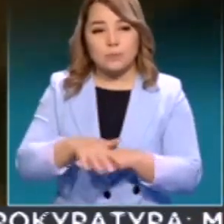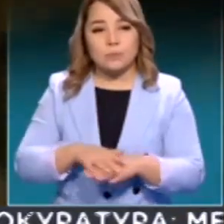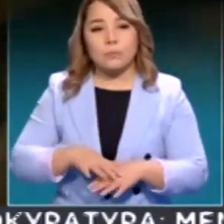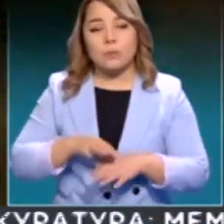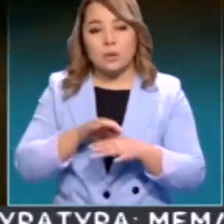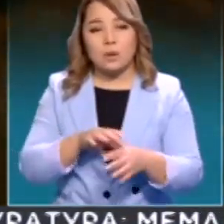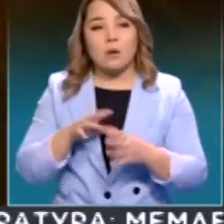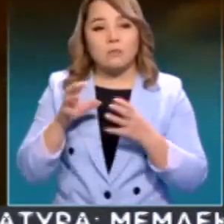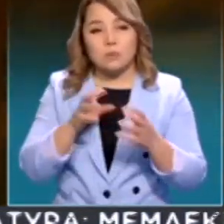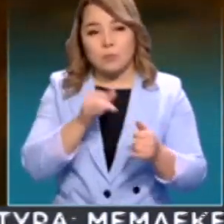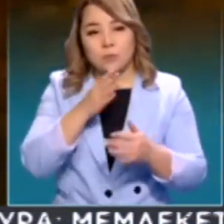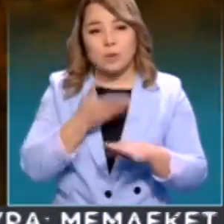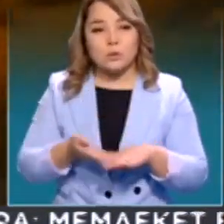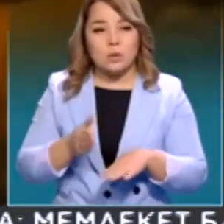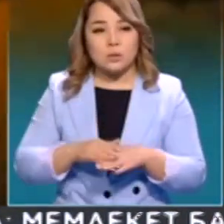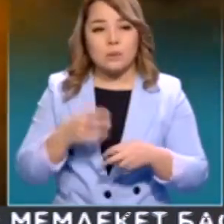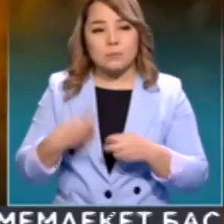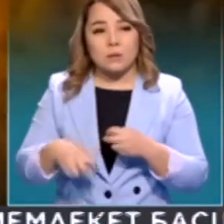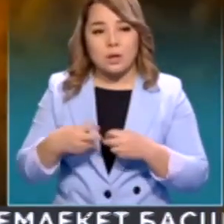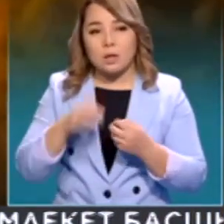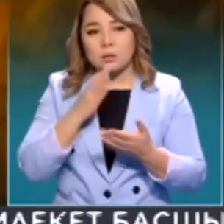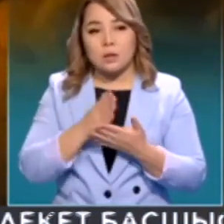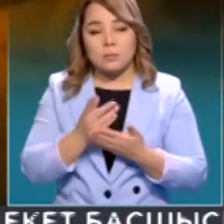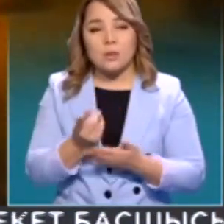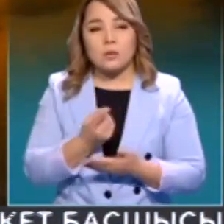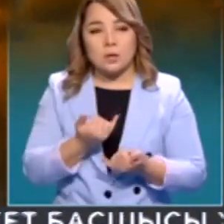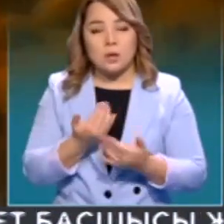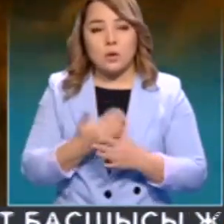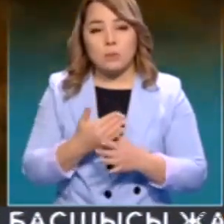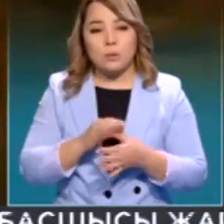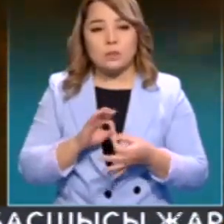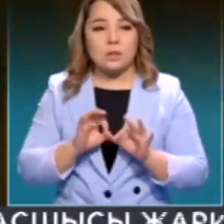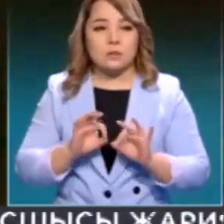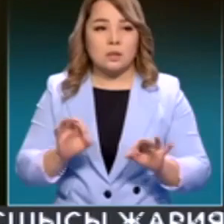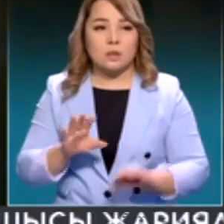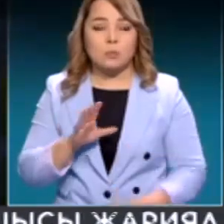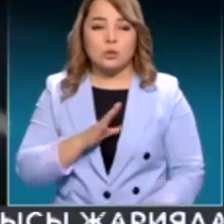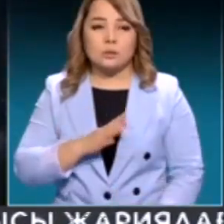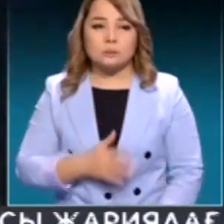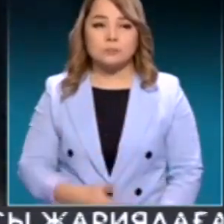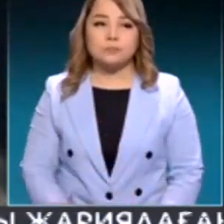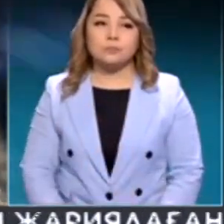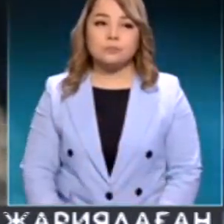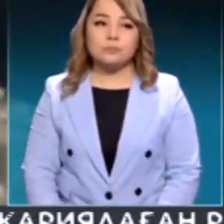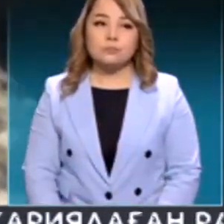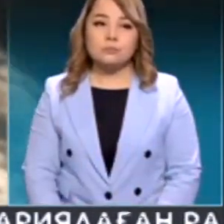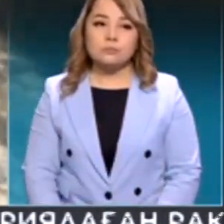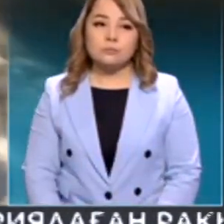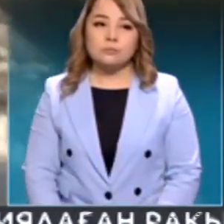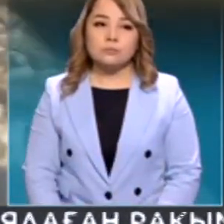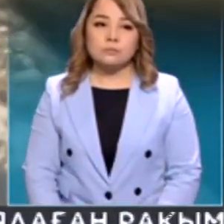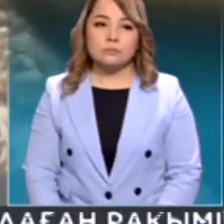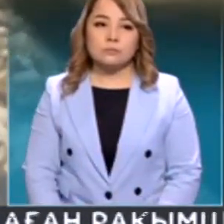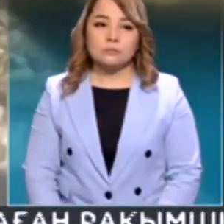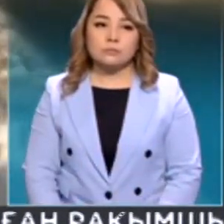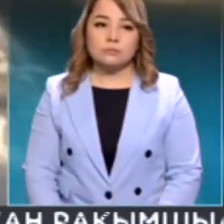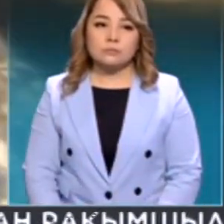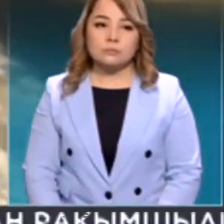басқан жолда жүре алмай сынып қалған. Өңірлердегі меншікті тілшілердің көмегімен Руслан Нұрланұлы, Бекзат Сәбитұлы, Қазақстан ұлттық телеарнасы үшін.